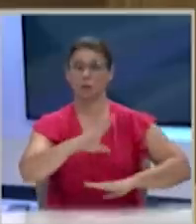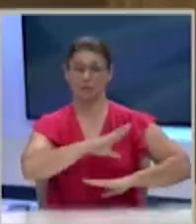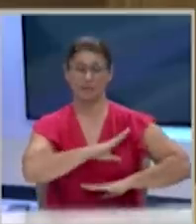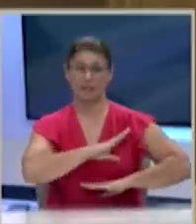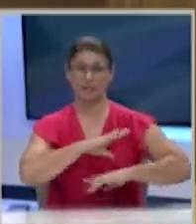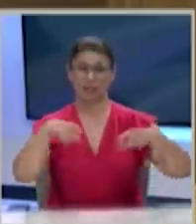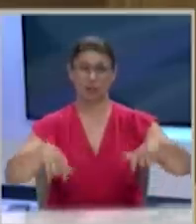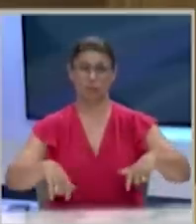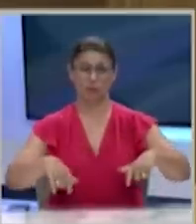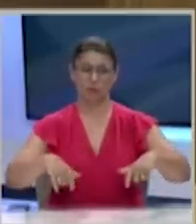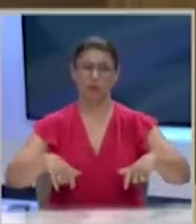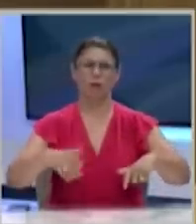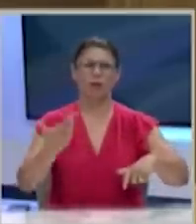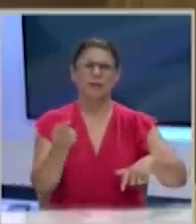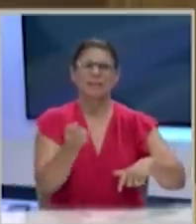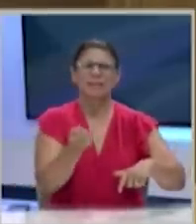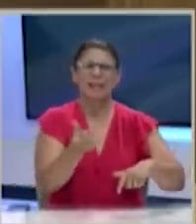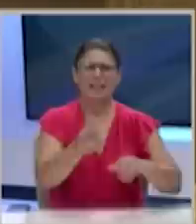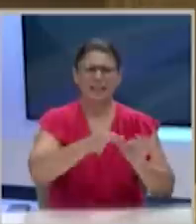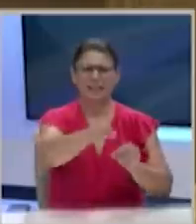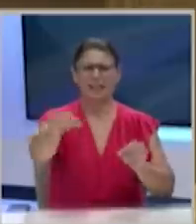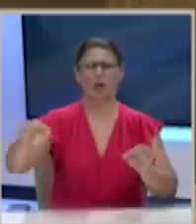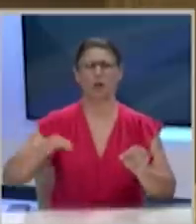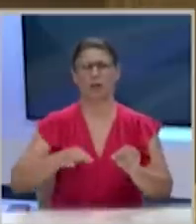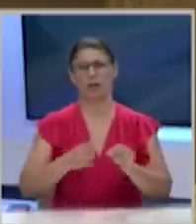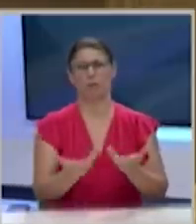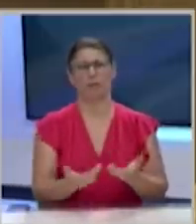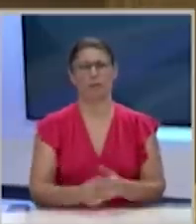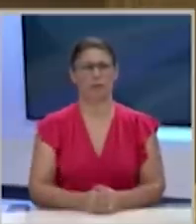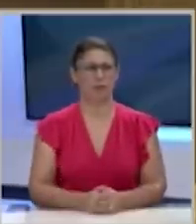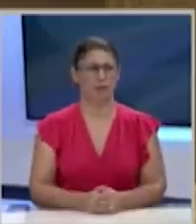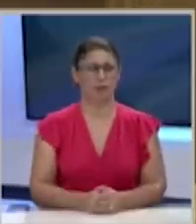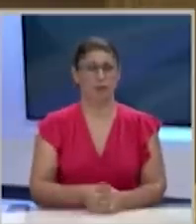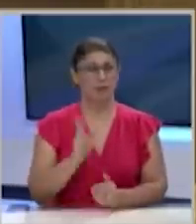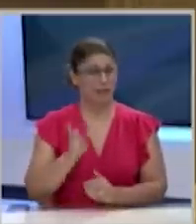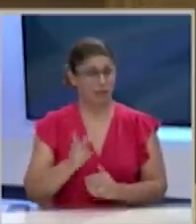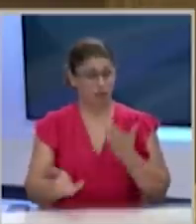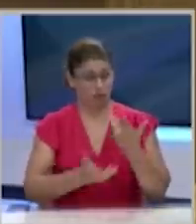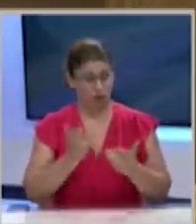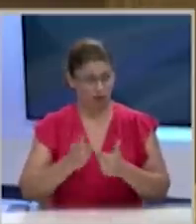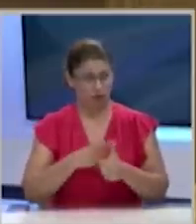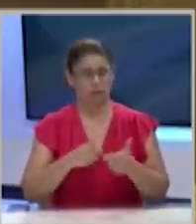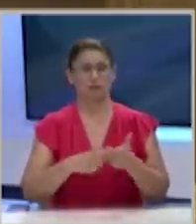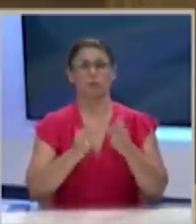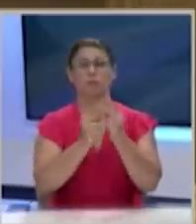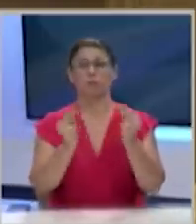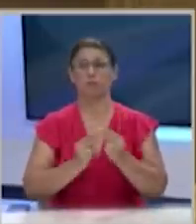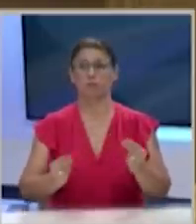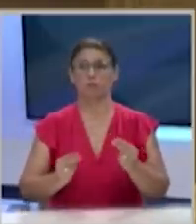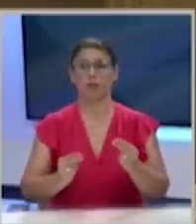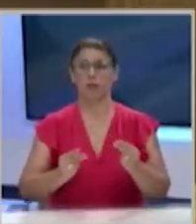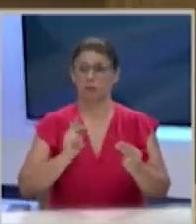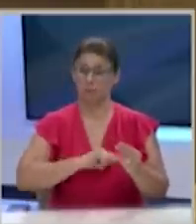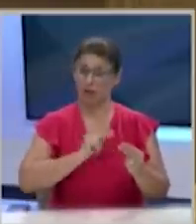στρατοπέδων, μέσα σε ελάχιστα τετραγωνικά χιλιόμετρα. Με κίνδυνο πυρκαγιών, με καταστροφικές συνέπειες για τη λαϊκή